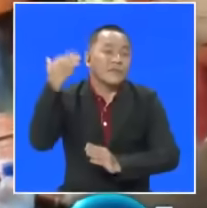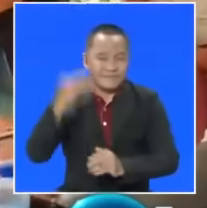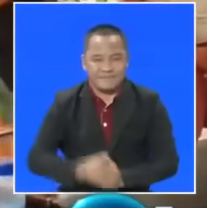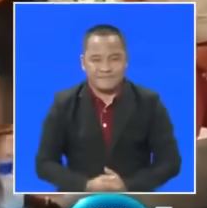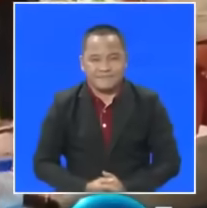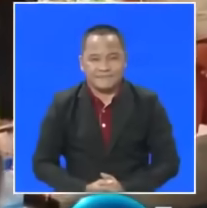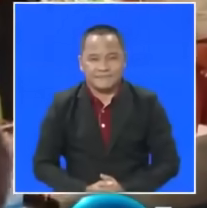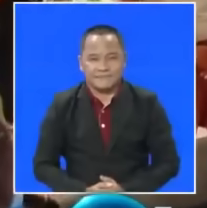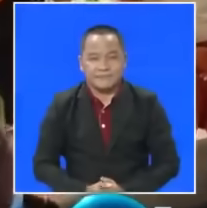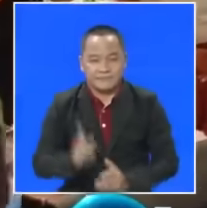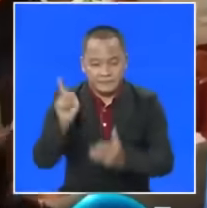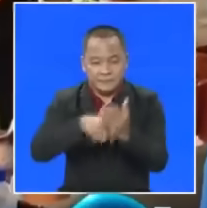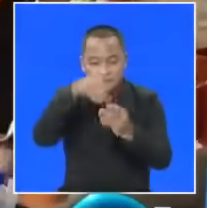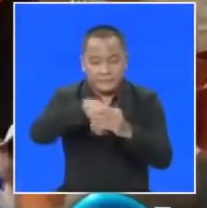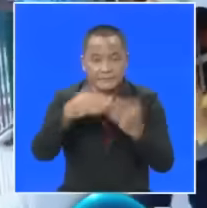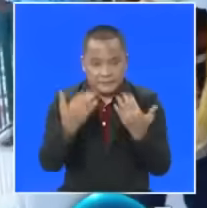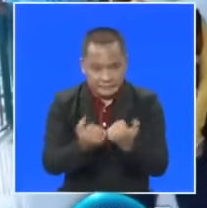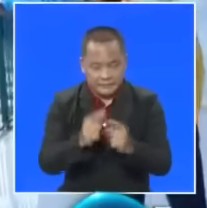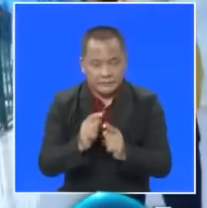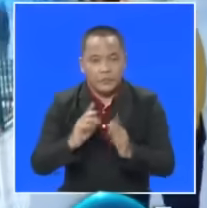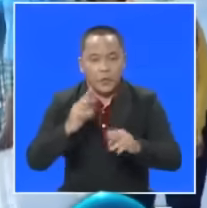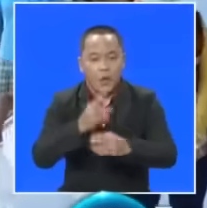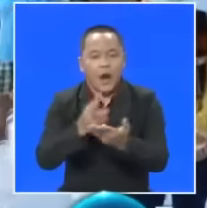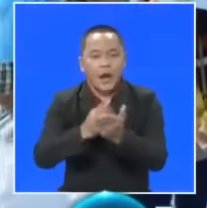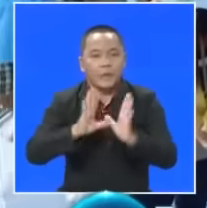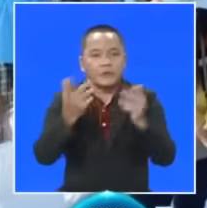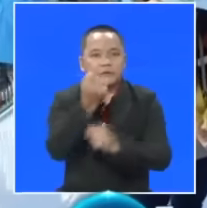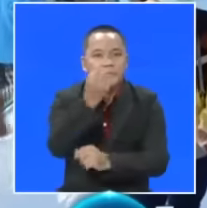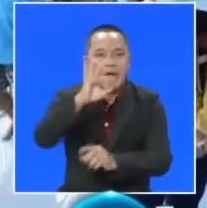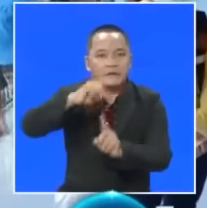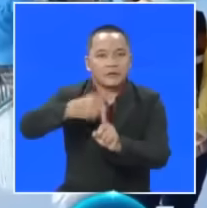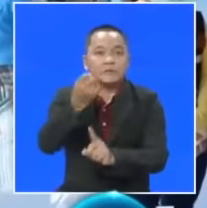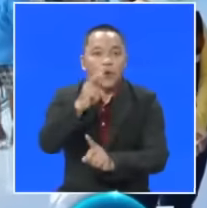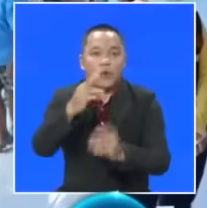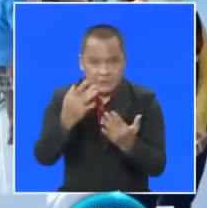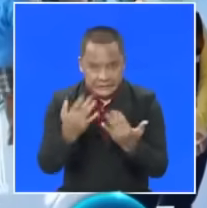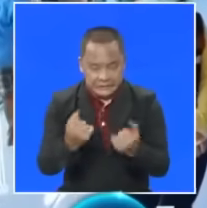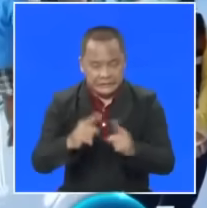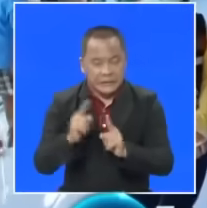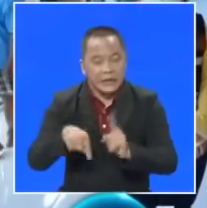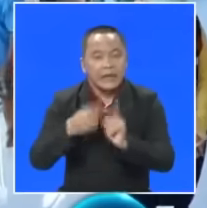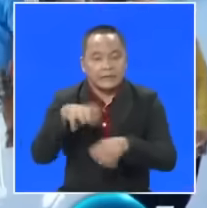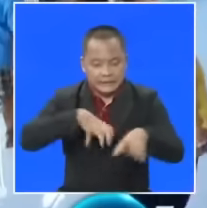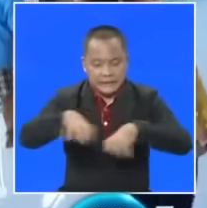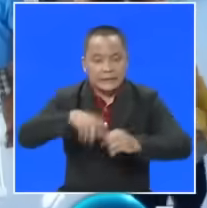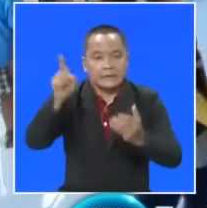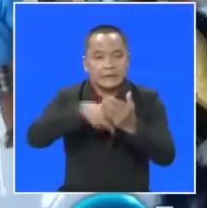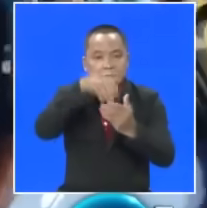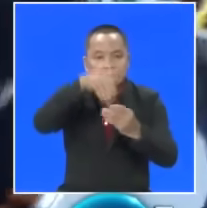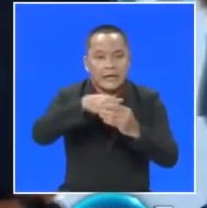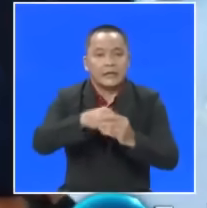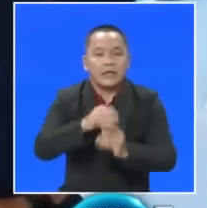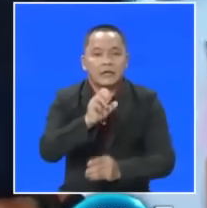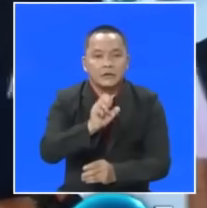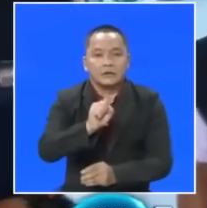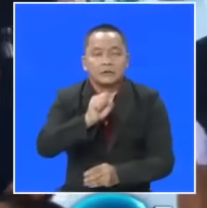าเลือกตั้งครั้งนี้ยลดาจะหมดวาระในวันที่19ธันวาคมนี้และจะต้องจัดให้มีการเลือกตั้งสมาชิก